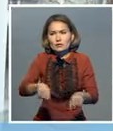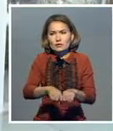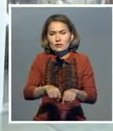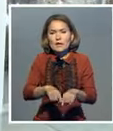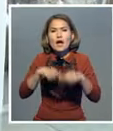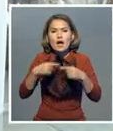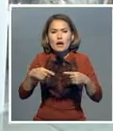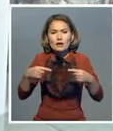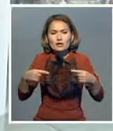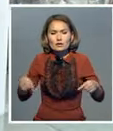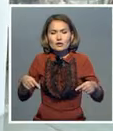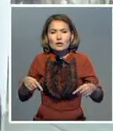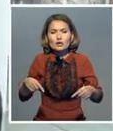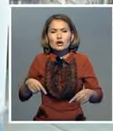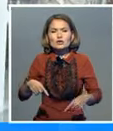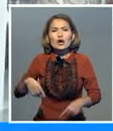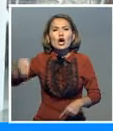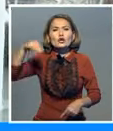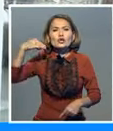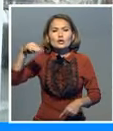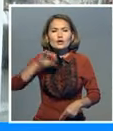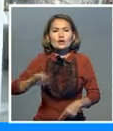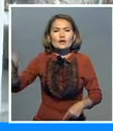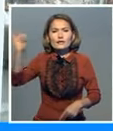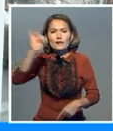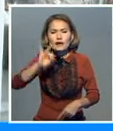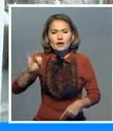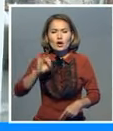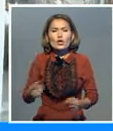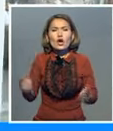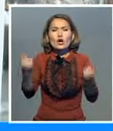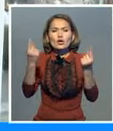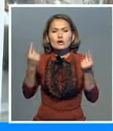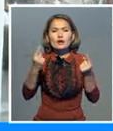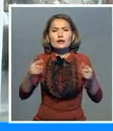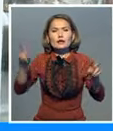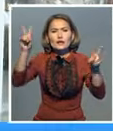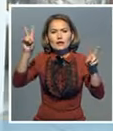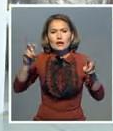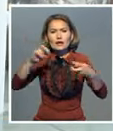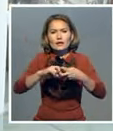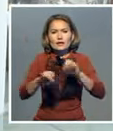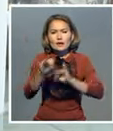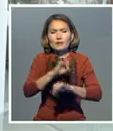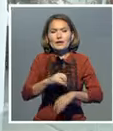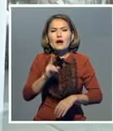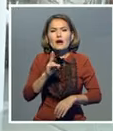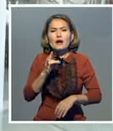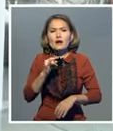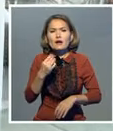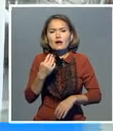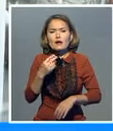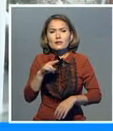Әртүрлі көне түркі тайпалары, қарақаниттер, мысалы оғыздар мәселесі, көп қаралады, қимақтар, қыпшақтар деген